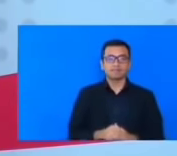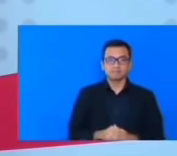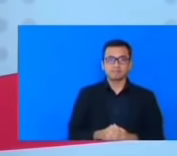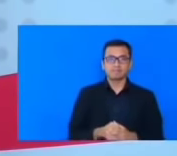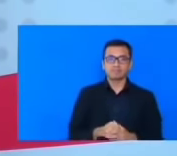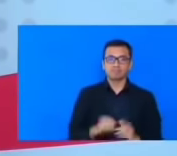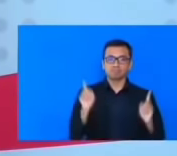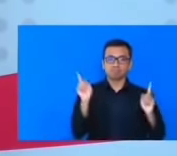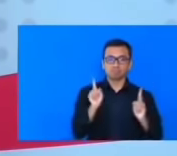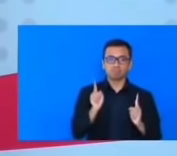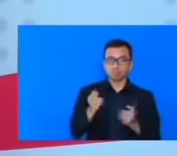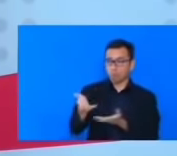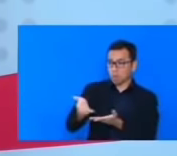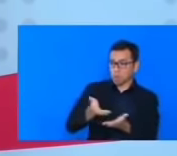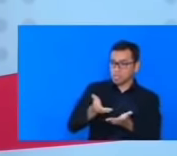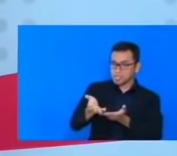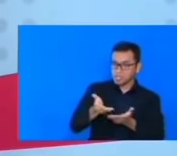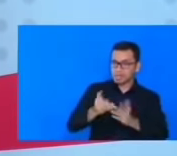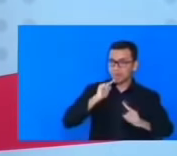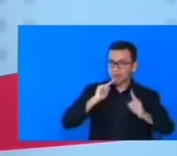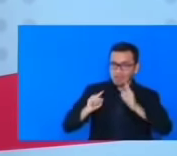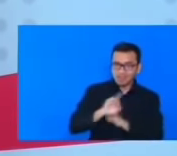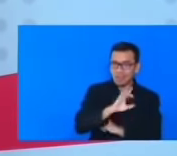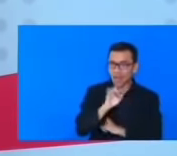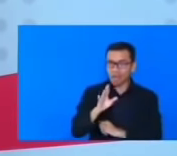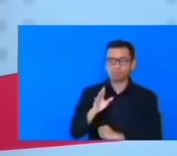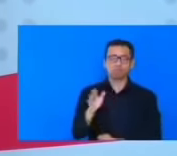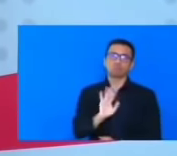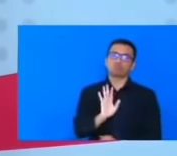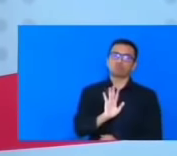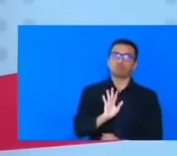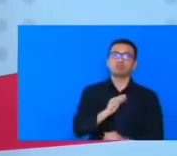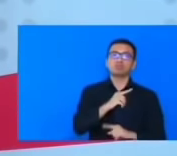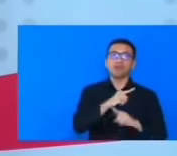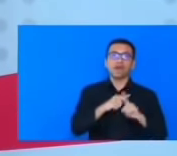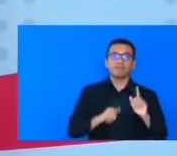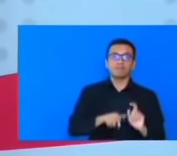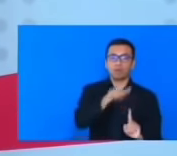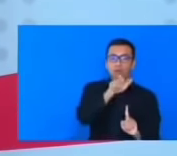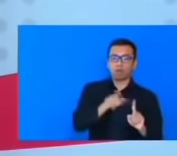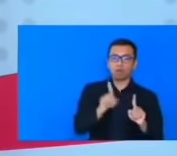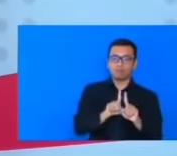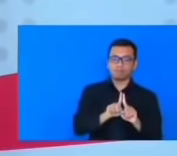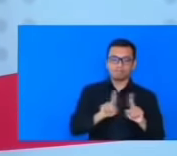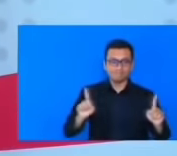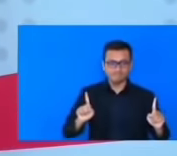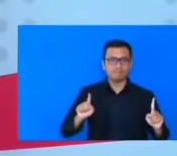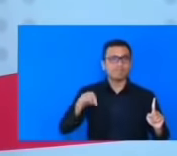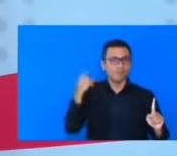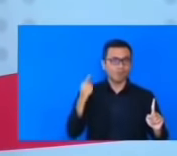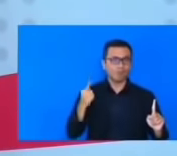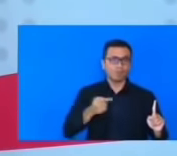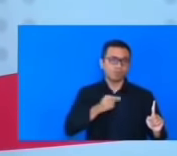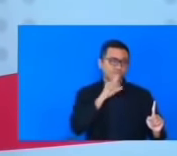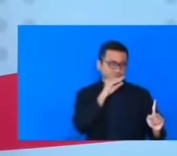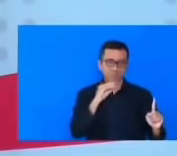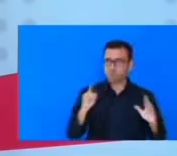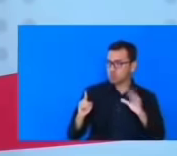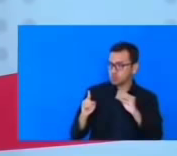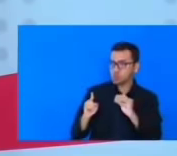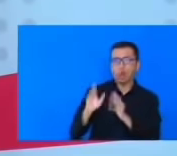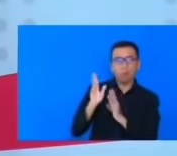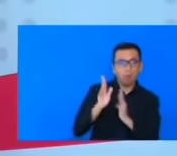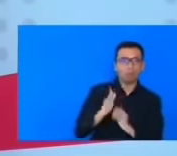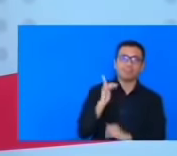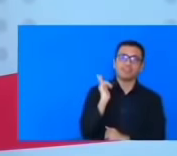komunikasi sosial, namun mengatur jarak fisik. Kemudian cuci tangan pakai sabun